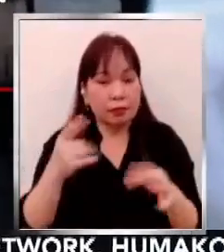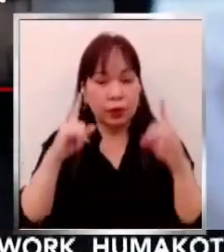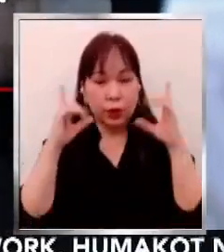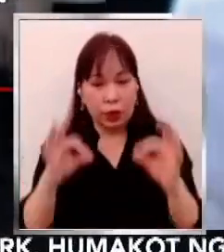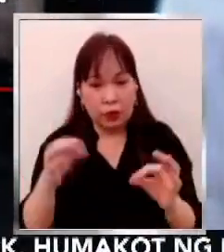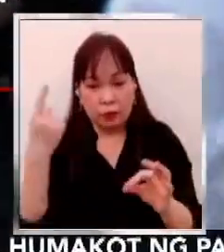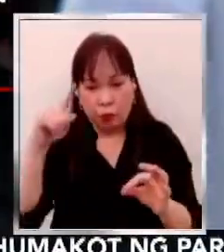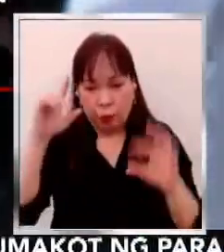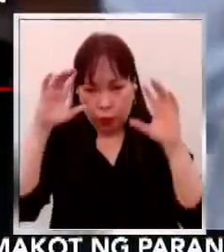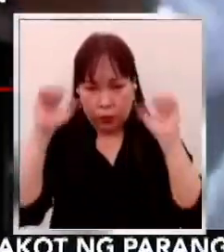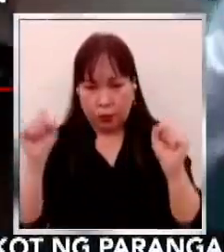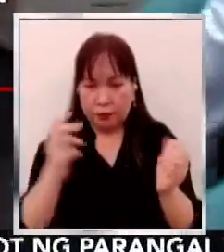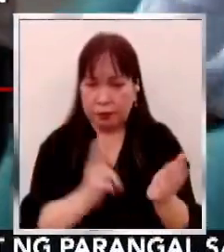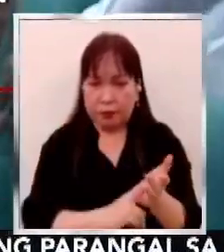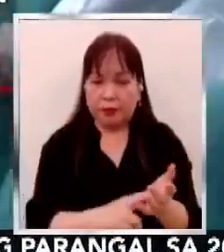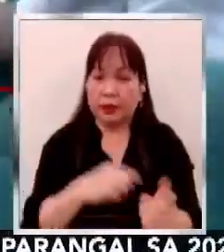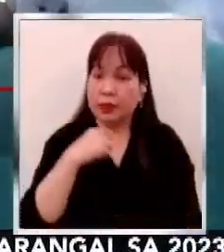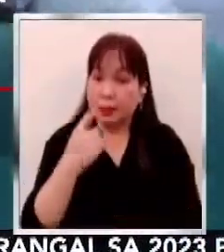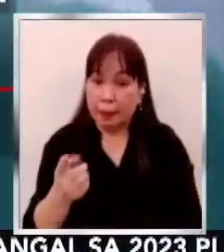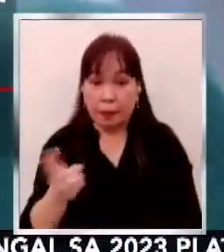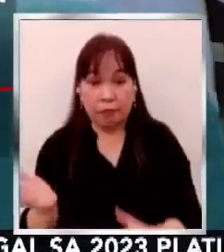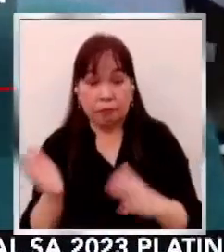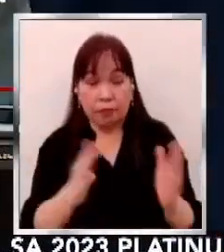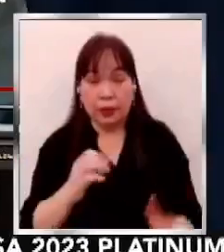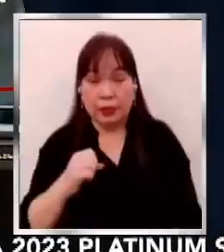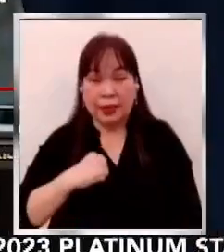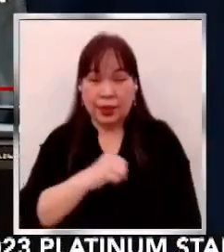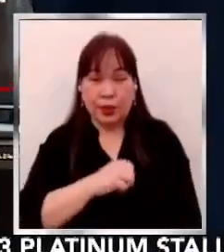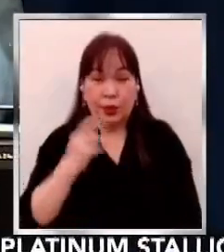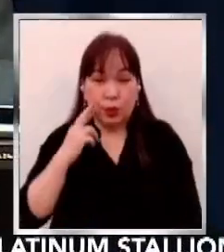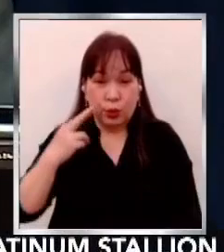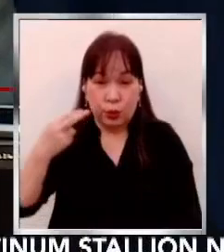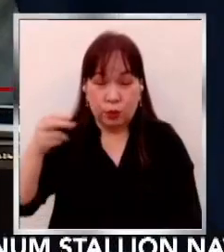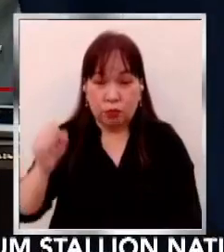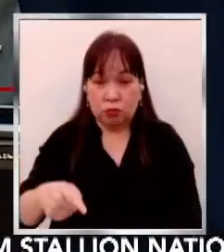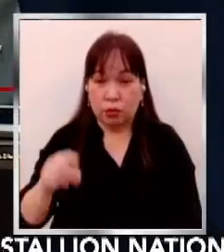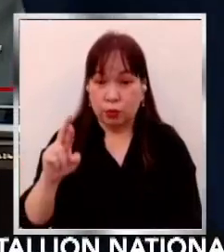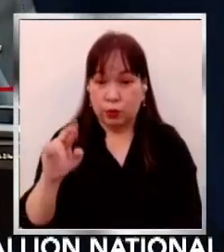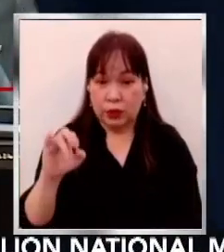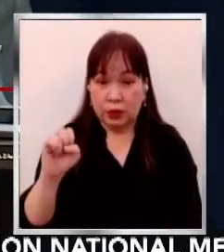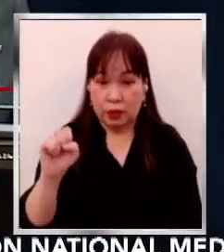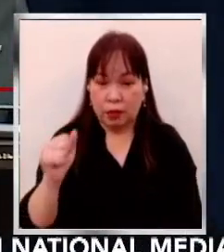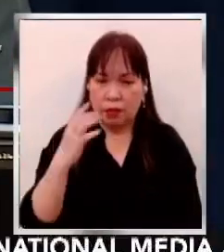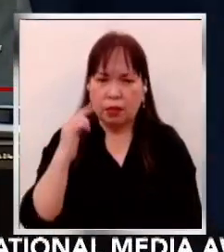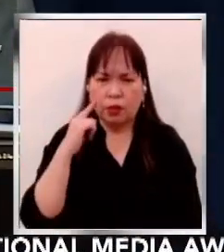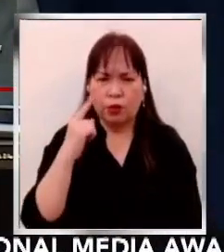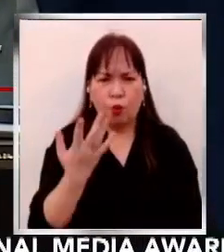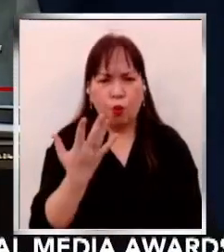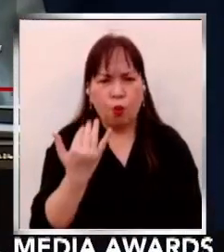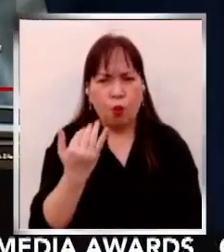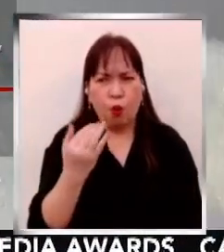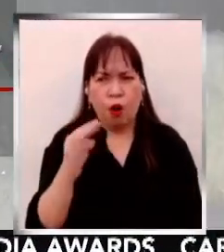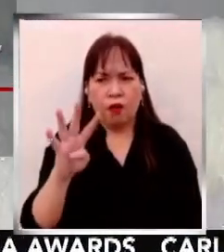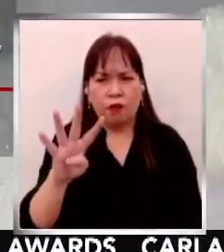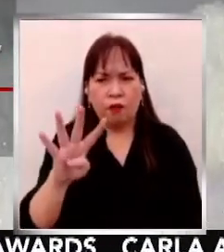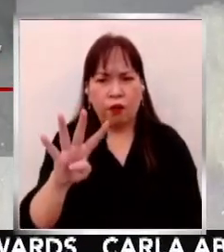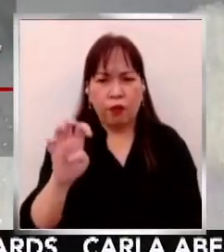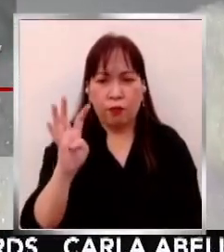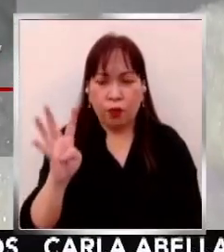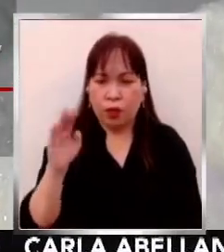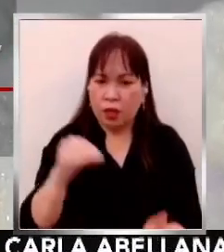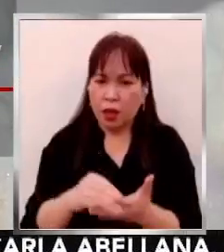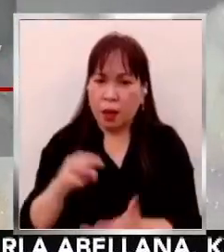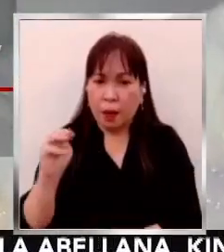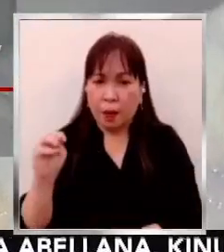ni Senadora Risa Ontiveros, mas mahalagang masagot kung bakit 440,000 metric tons ang iaangkat,